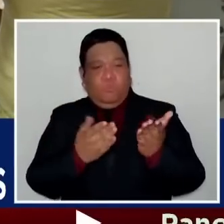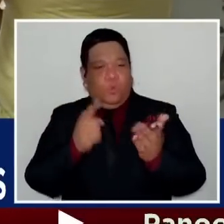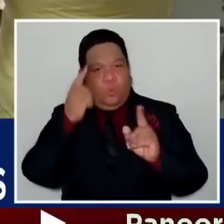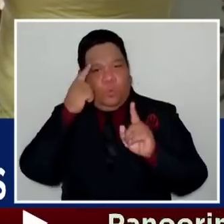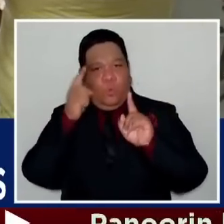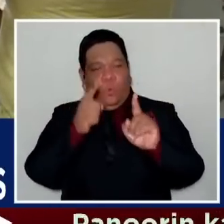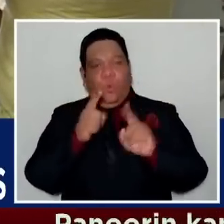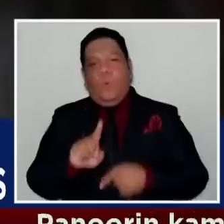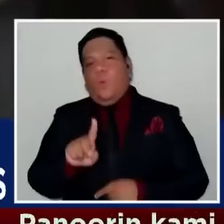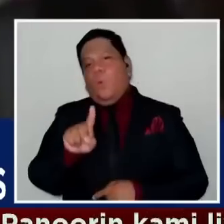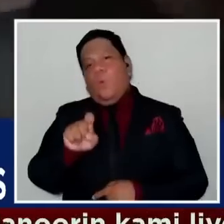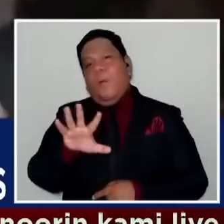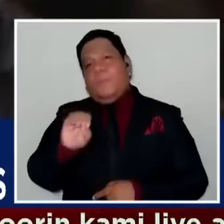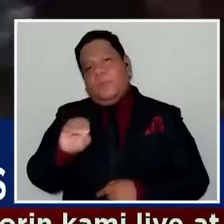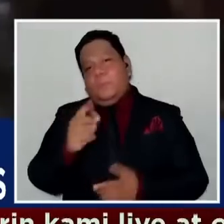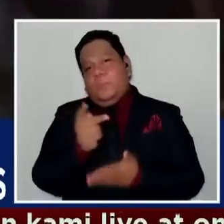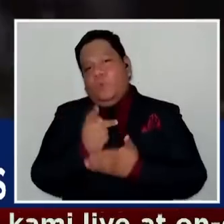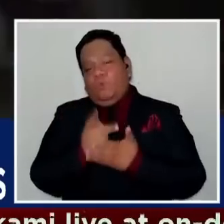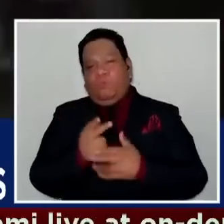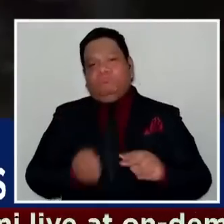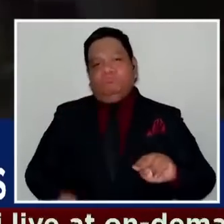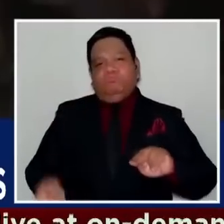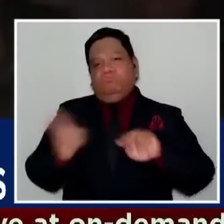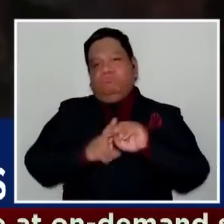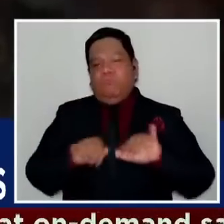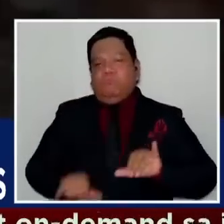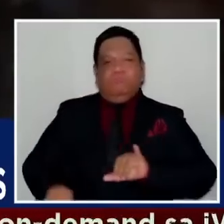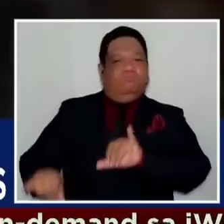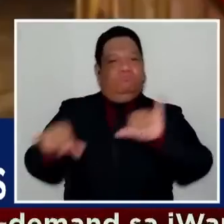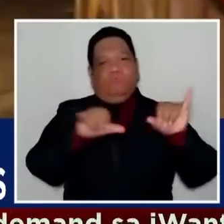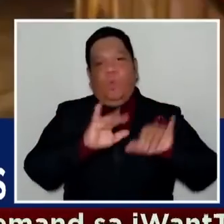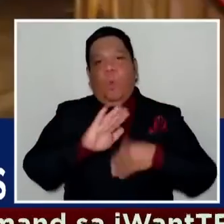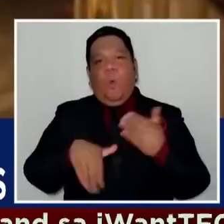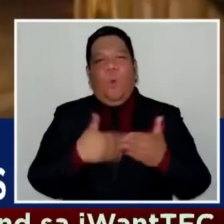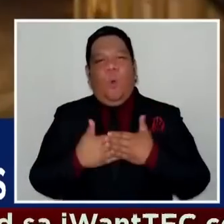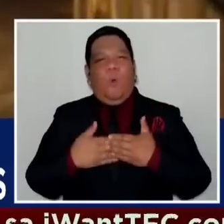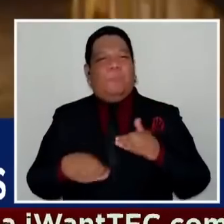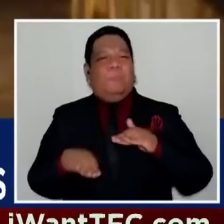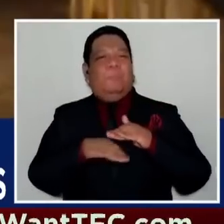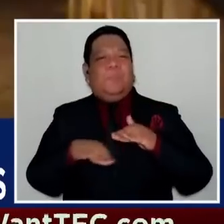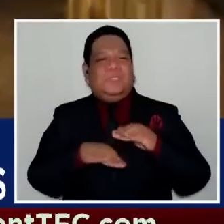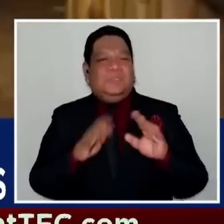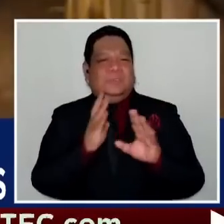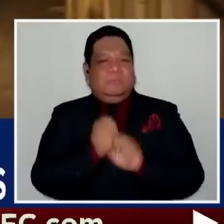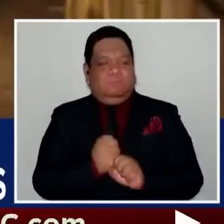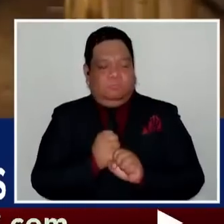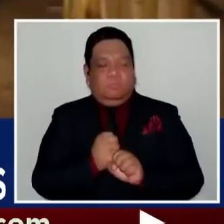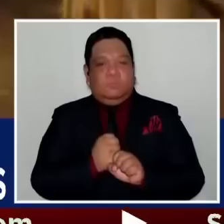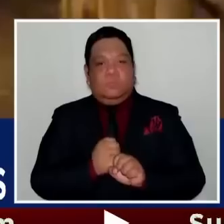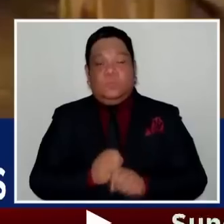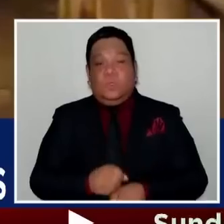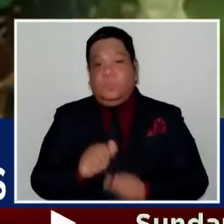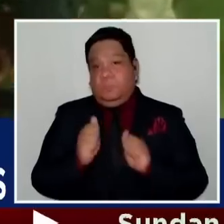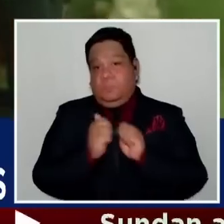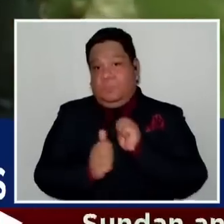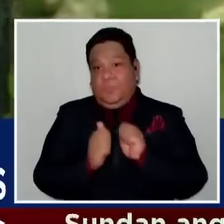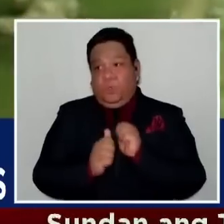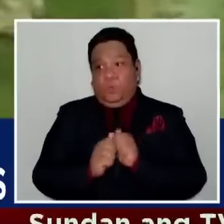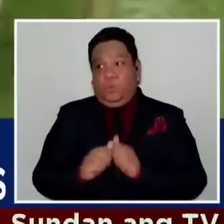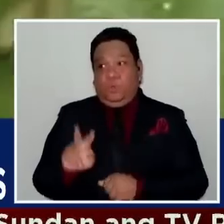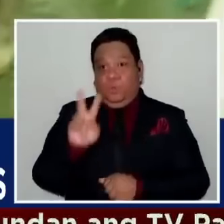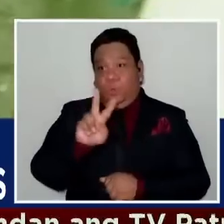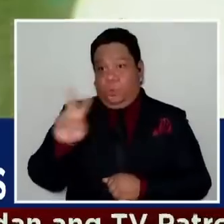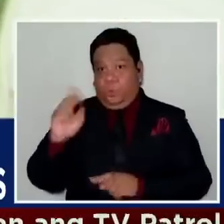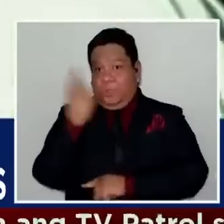pesos across the board wage hike sa minimum wage earners. Sa 22 araw na trabaho, katumbas nito ay